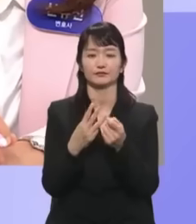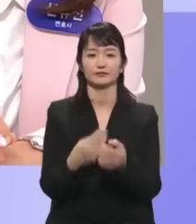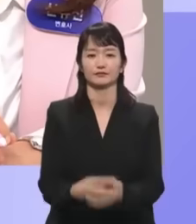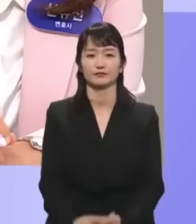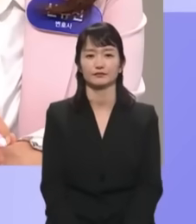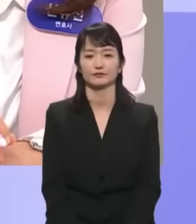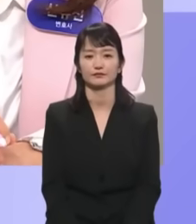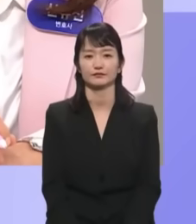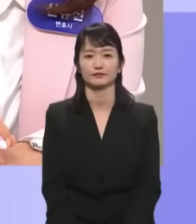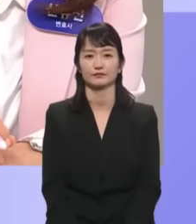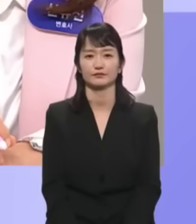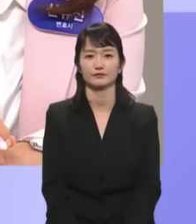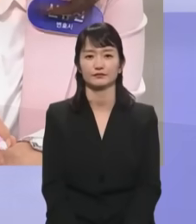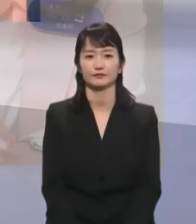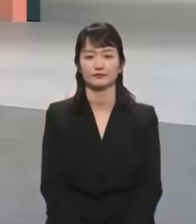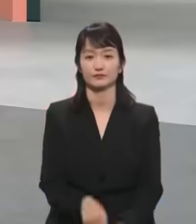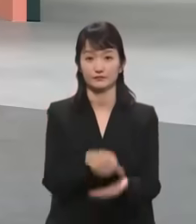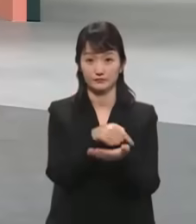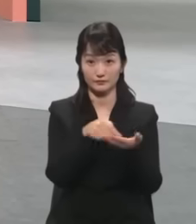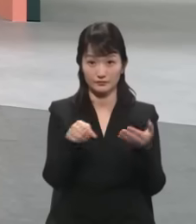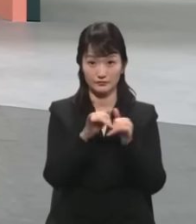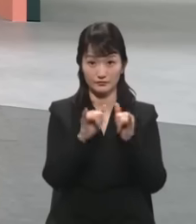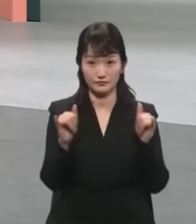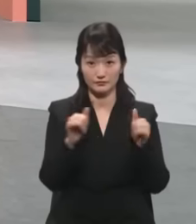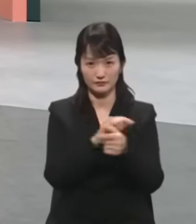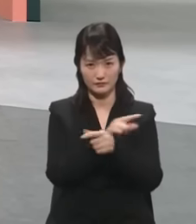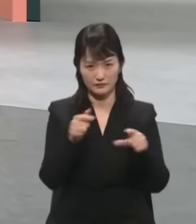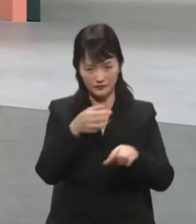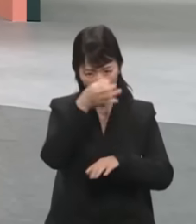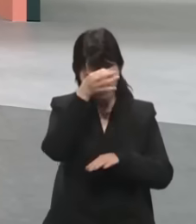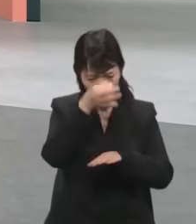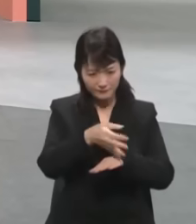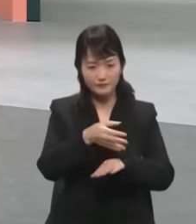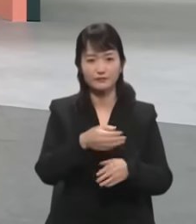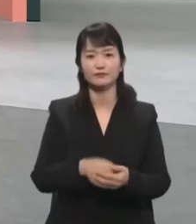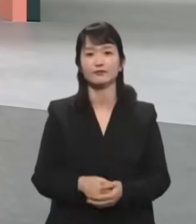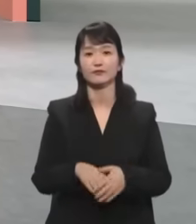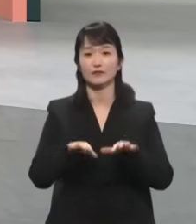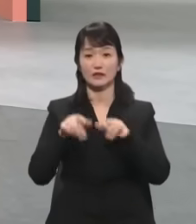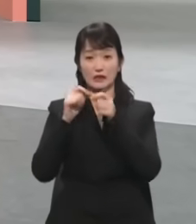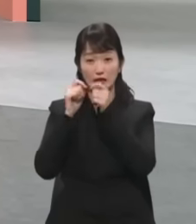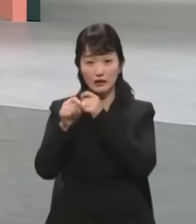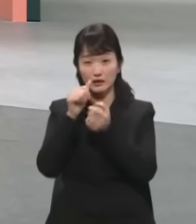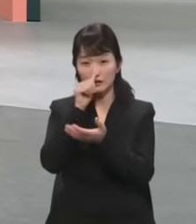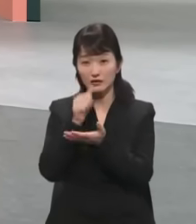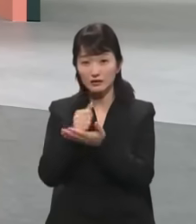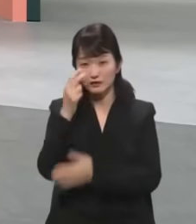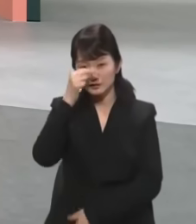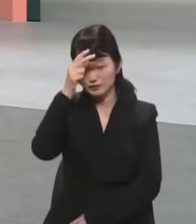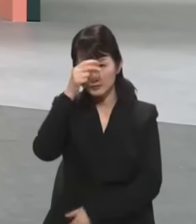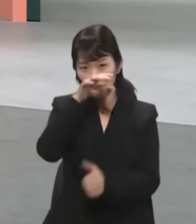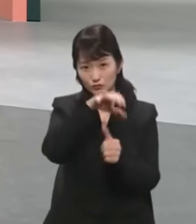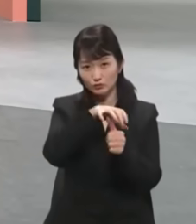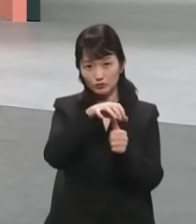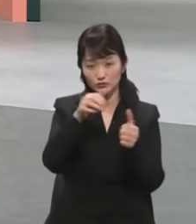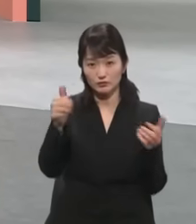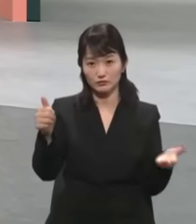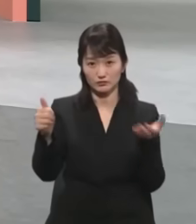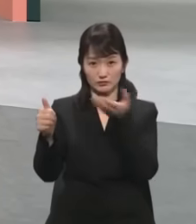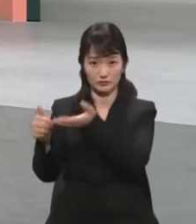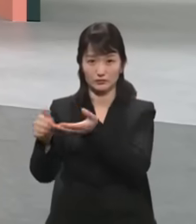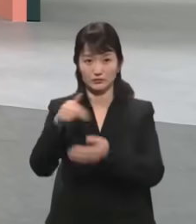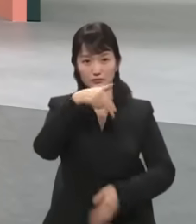세 번째 사건은 피해자들에게 죄송합니다 그까 오늘 사기 혐의로 검찰에 구속 송출된